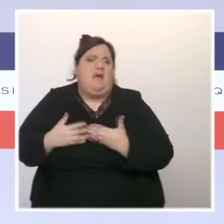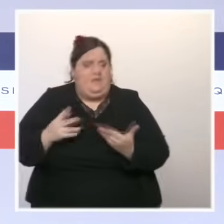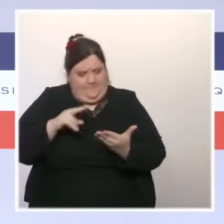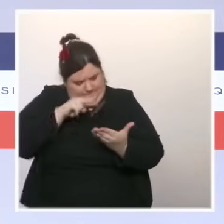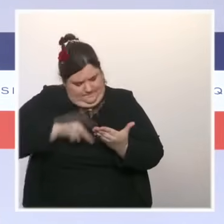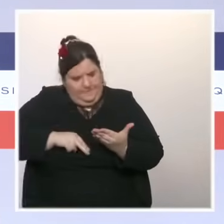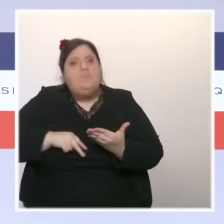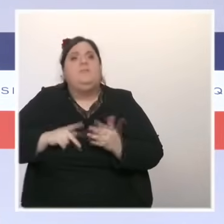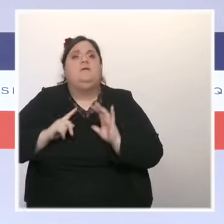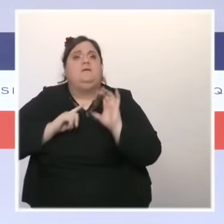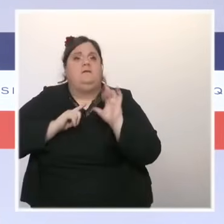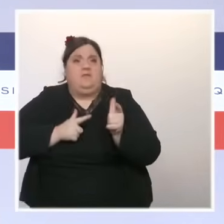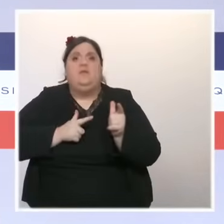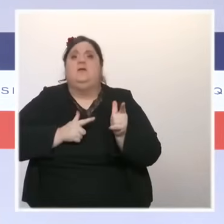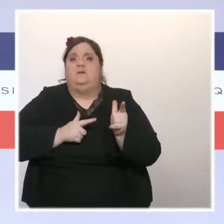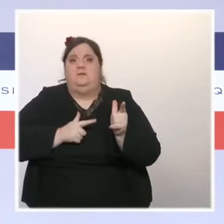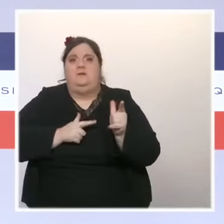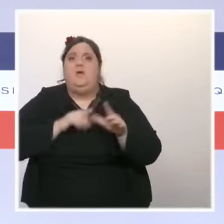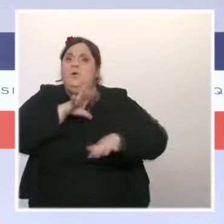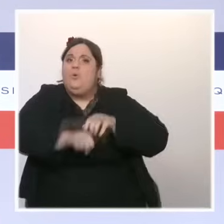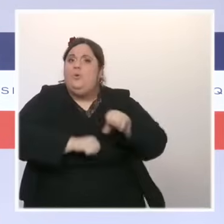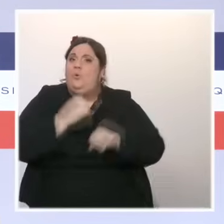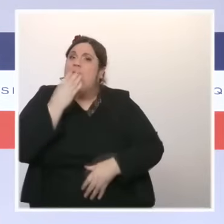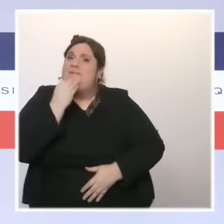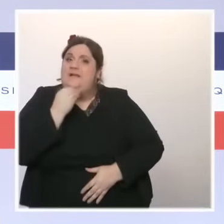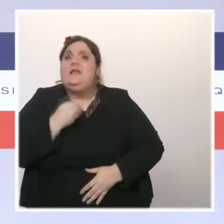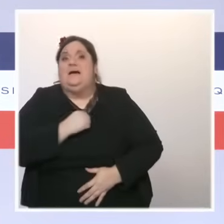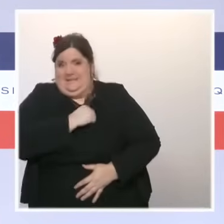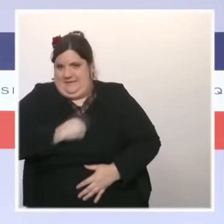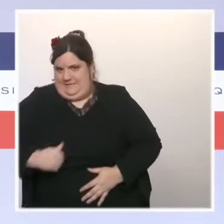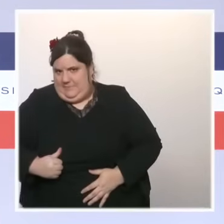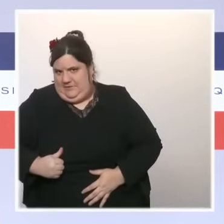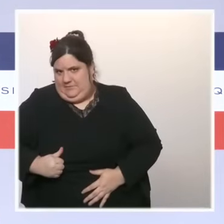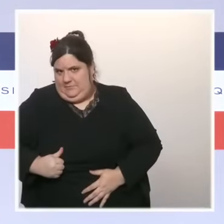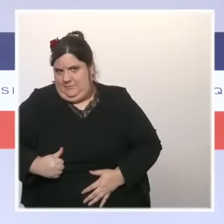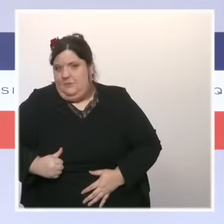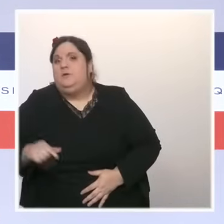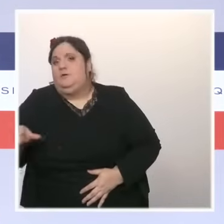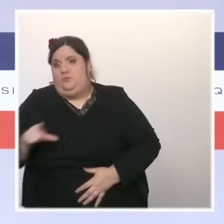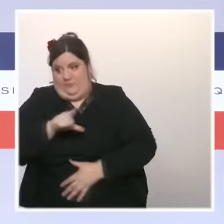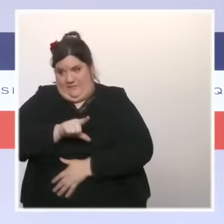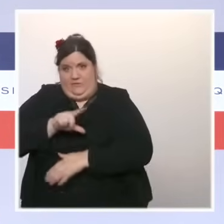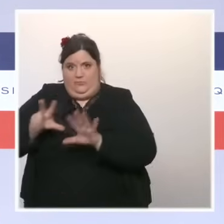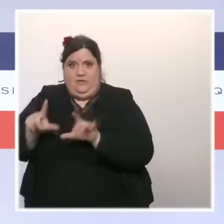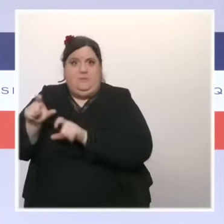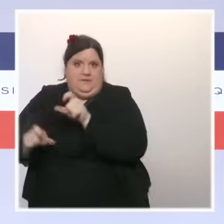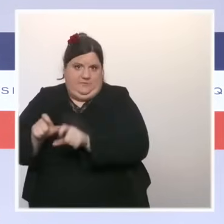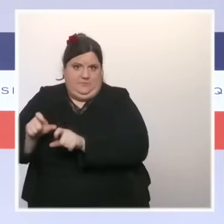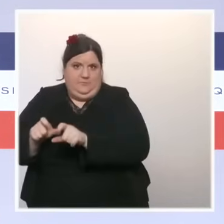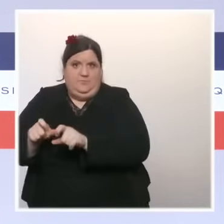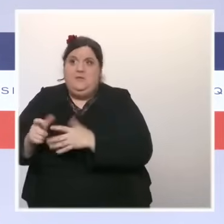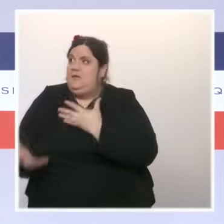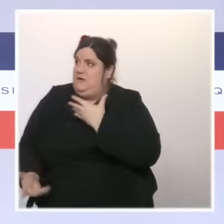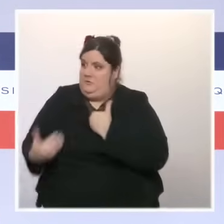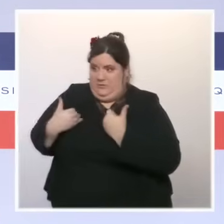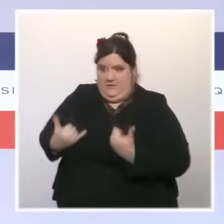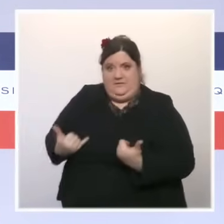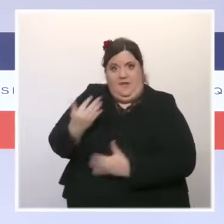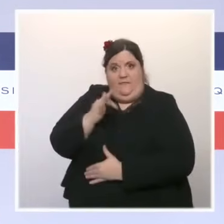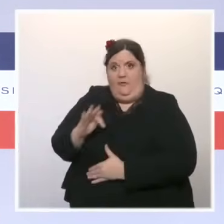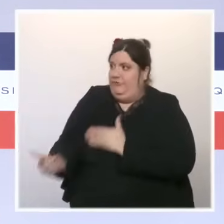le lis, colons israélien extrémiste, 28, avec une interdiction administrative de séjour sur le territoire français. C'est concret.